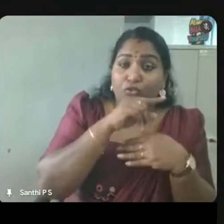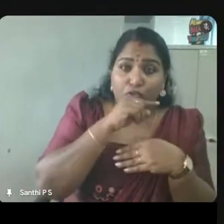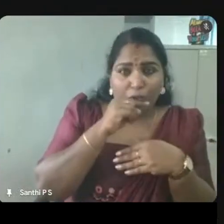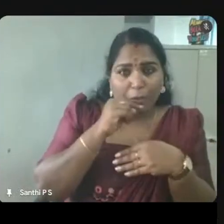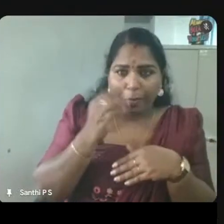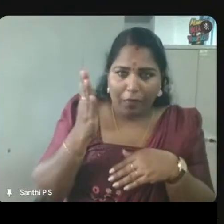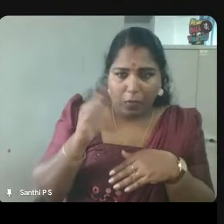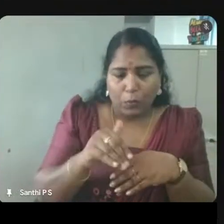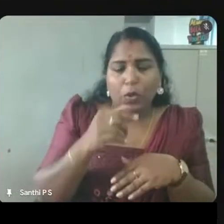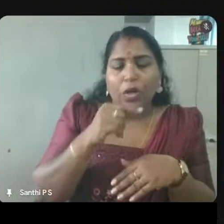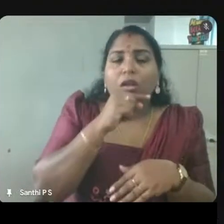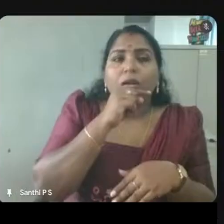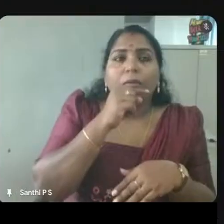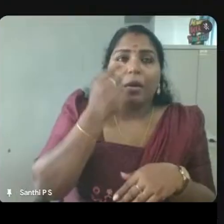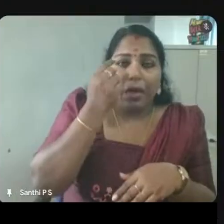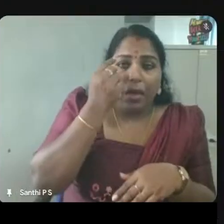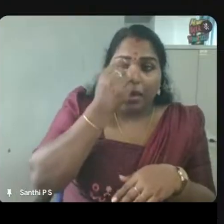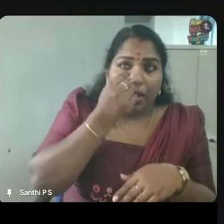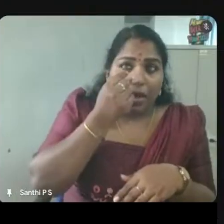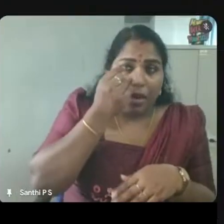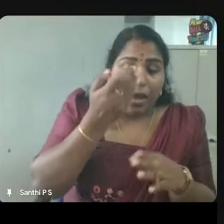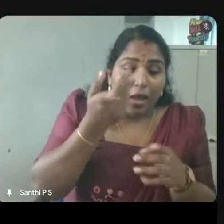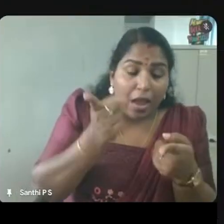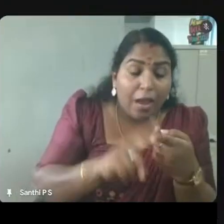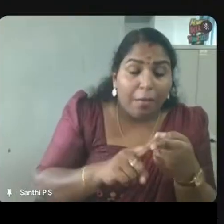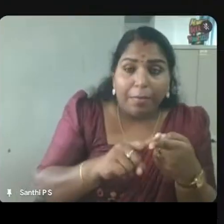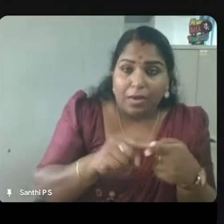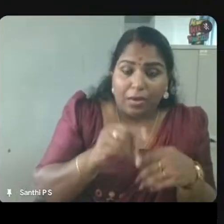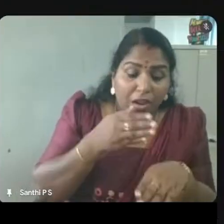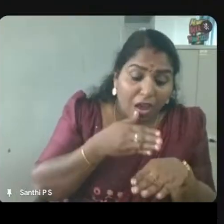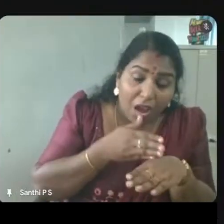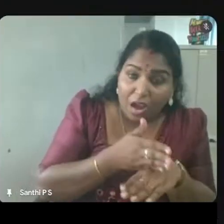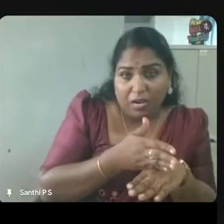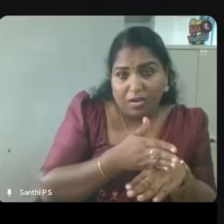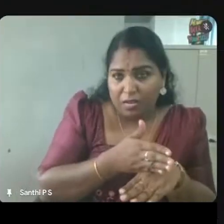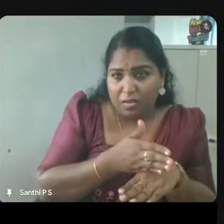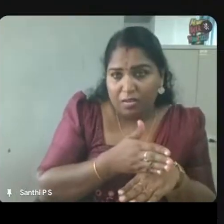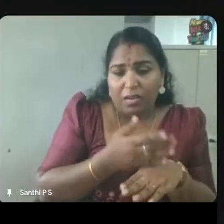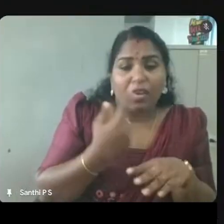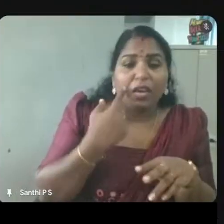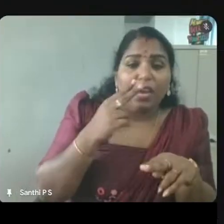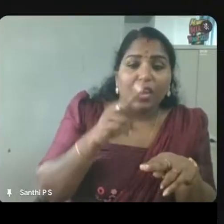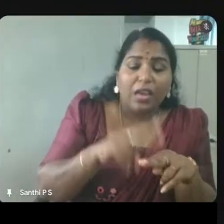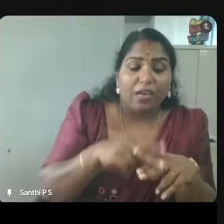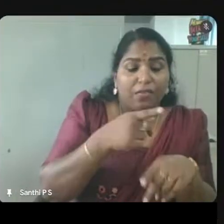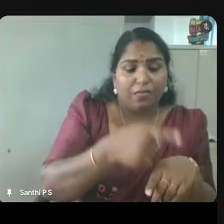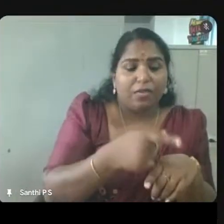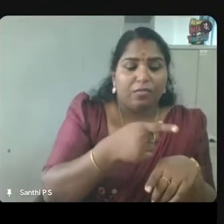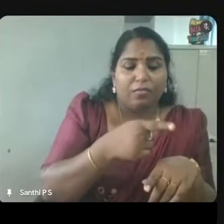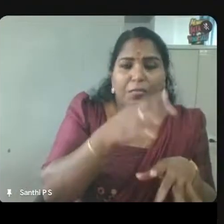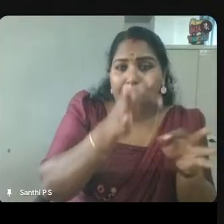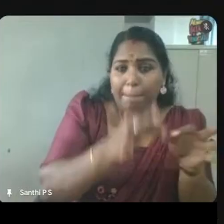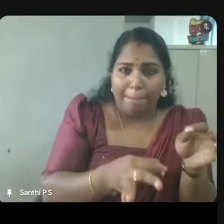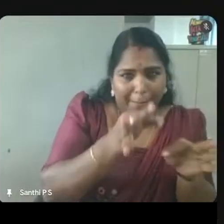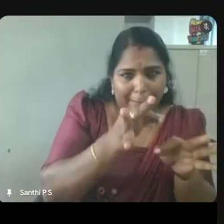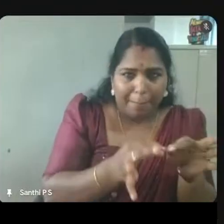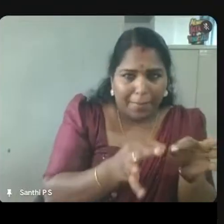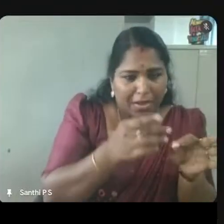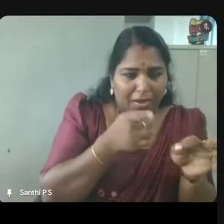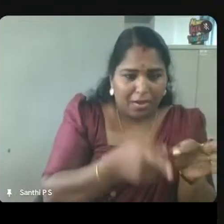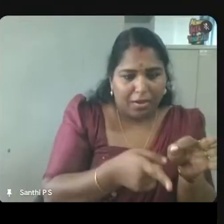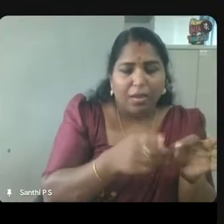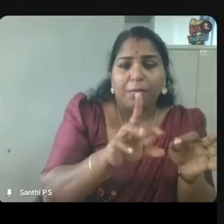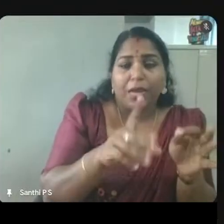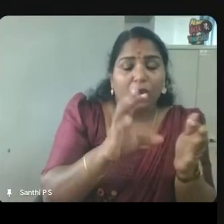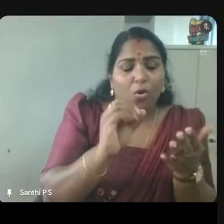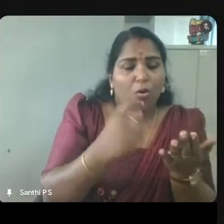കൃഷ്ണമണിയിലുള്ള ചെറിയൊരു മുറിവായിരിക്കാം. ഈ ഒരു മുറിവില് നമ്മൾ ഈ അൺസ്റ്റെറൈൽ ആയിട്ടൊരു സാധനം, അതും ഒരു ഓർഗാനിക് സംഭവമാണ്, ഒരു പാലാണ്,